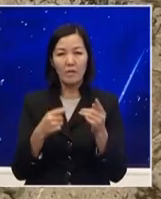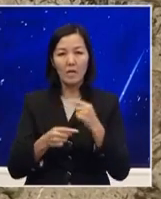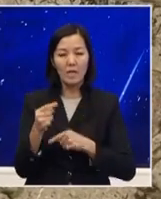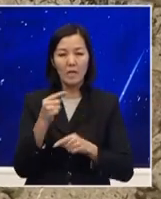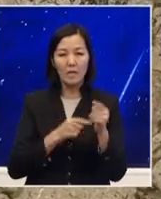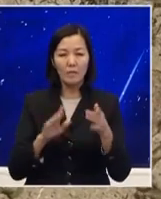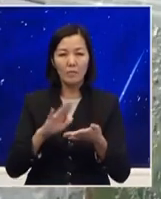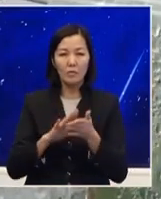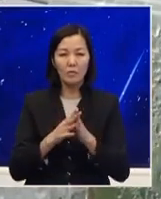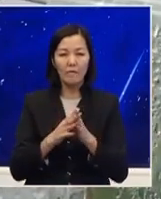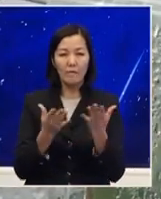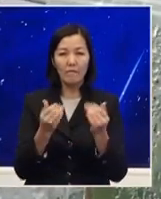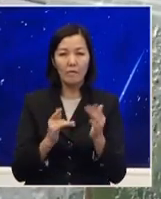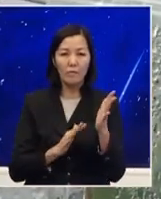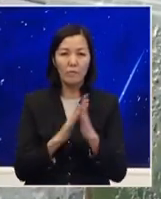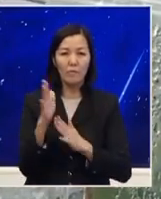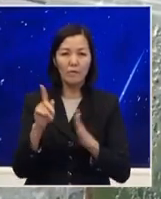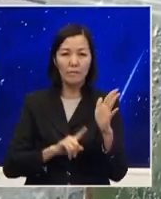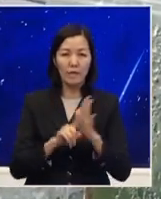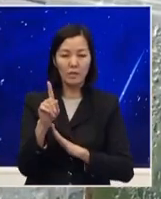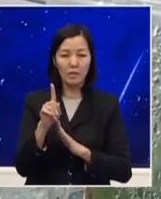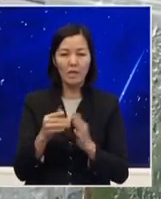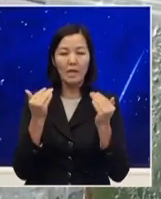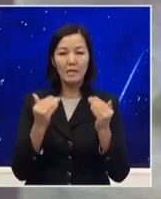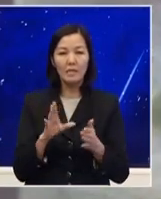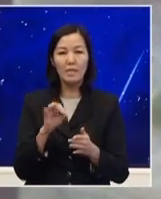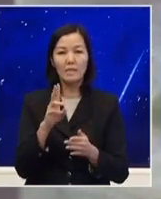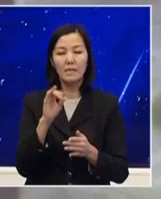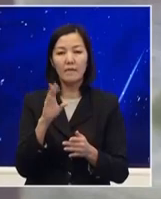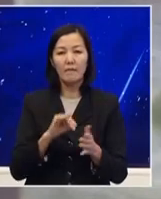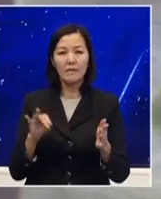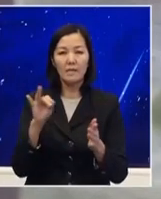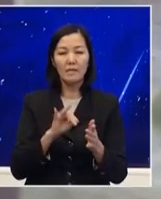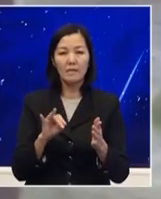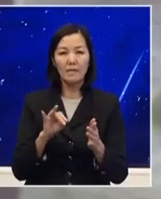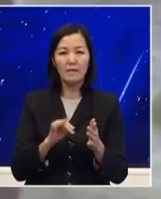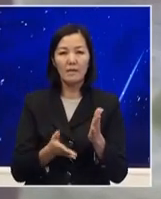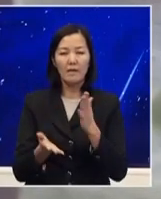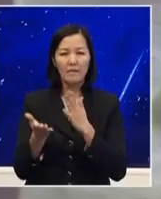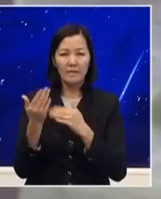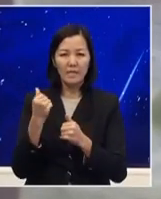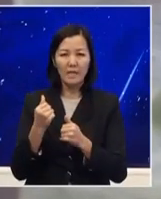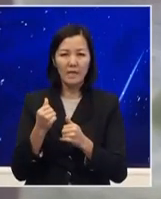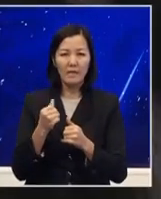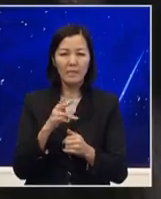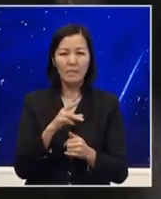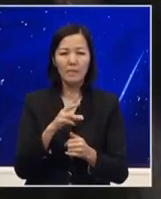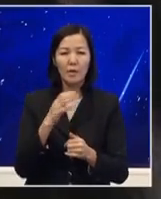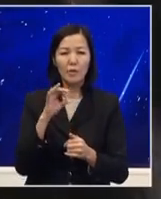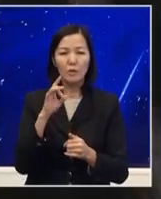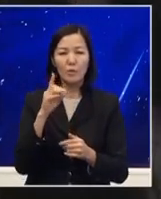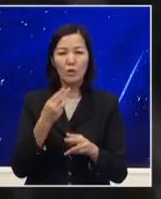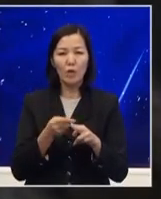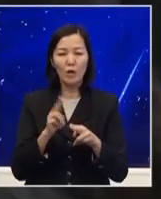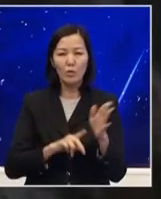условиям. О потенциале сиверса и вправду можно говорить бесконечно. Это прародительница всех ныне известных сортов яблок, плод